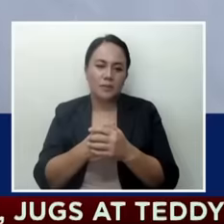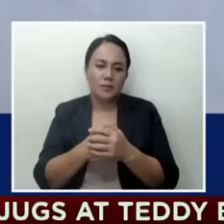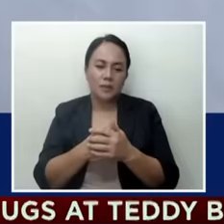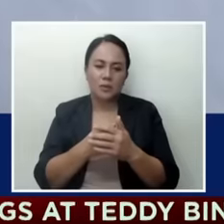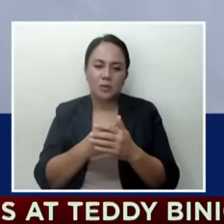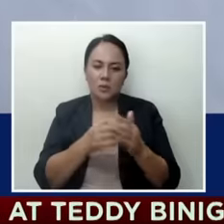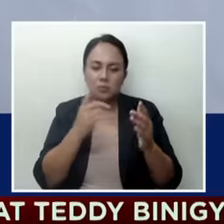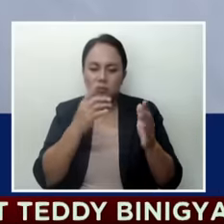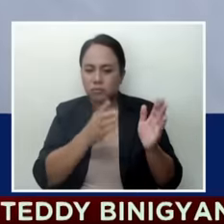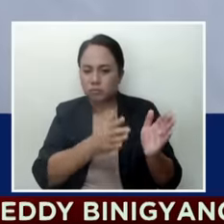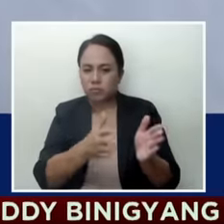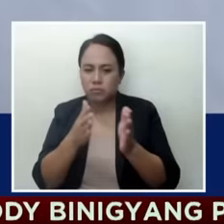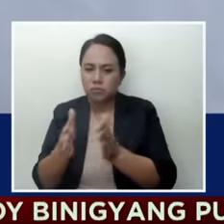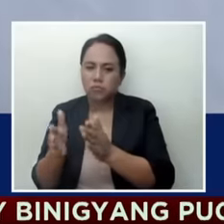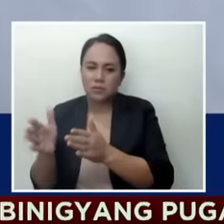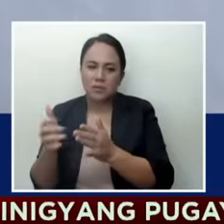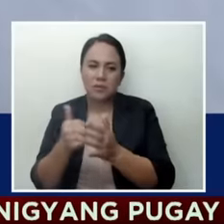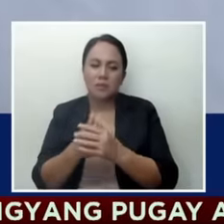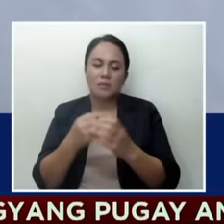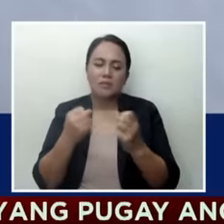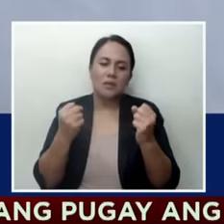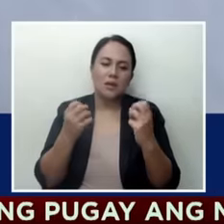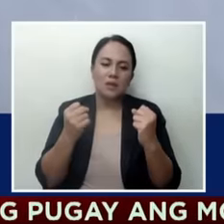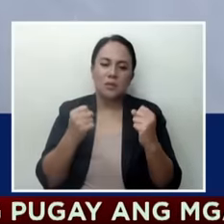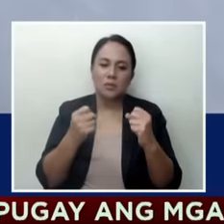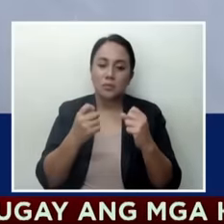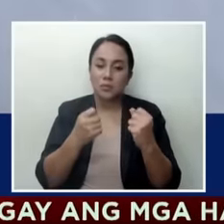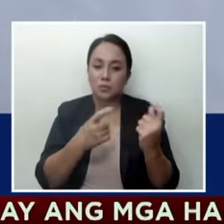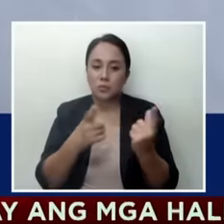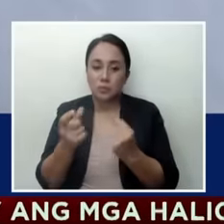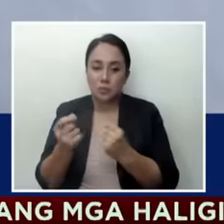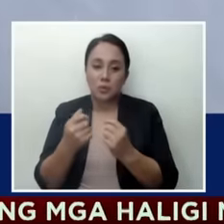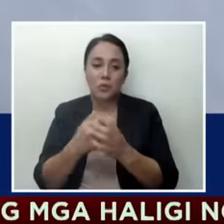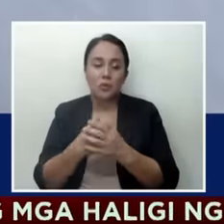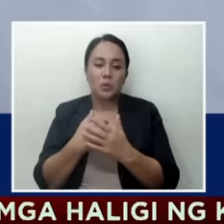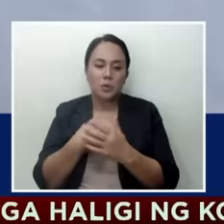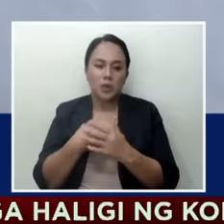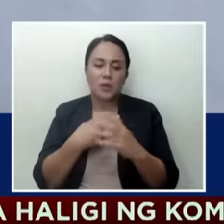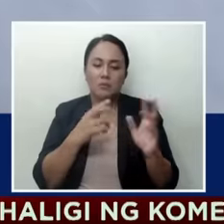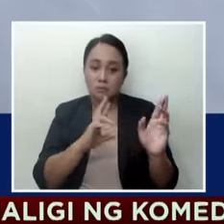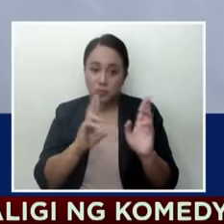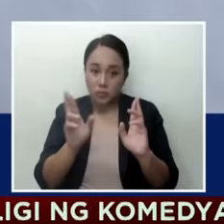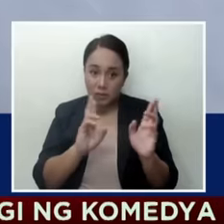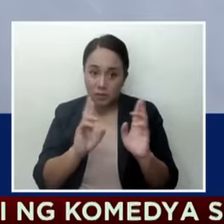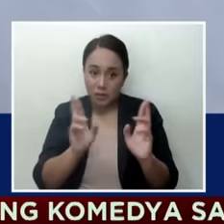mechanize and all of that, maraming gagawin, we are getting ready